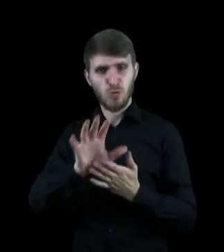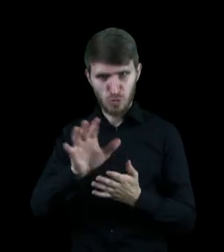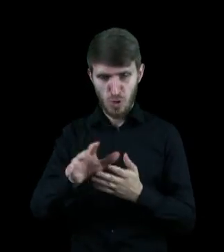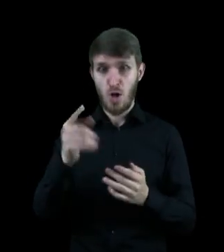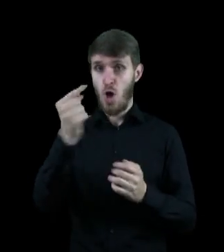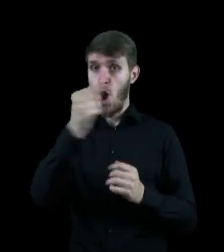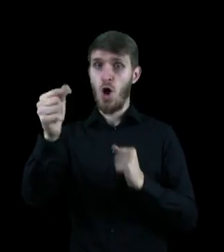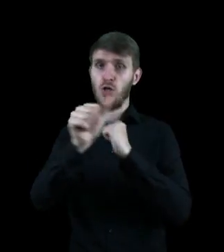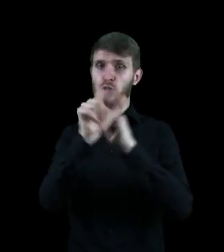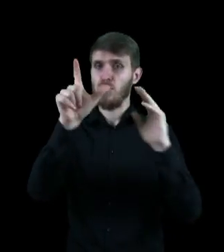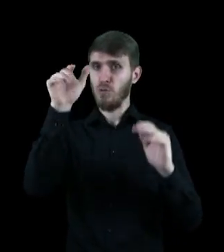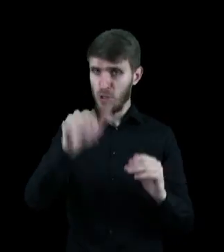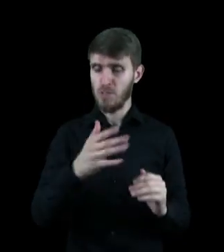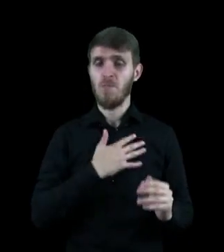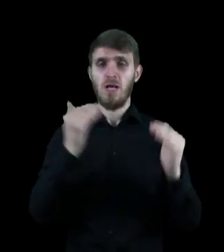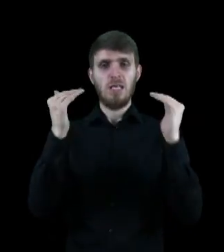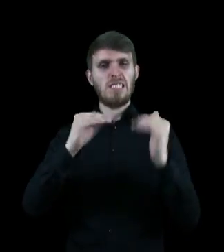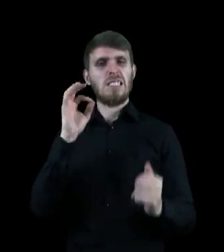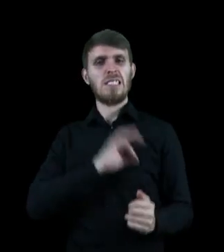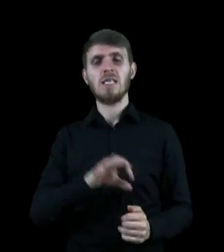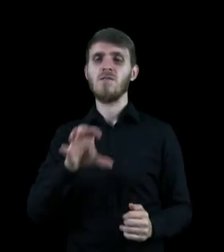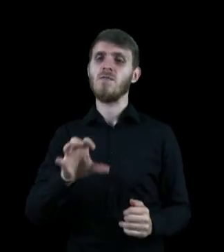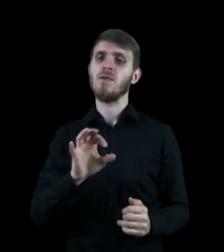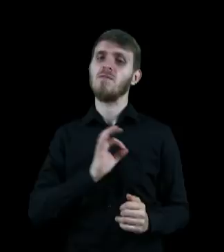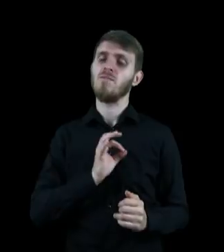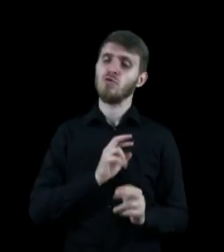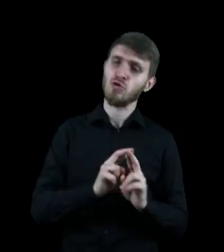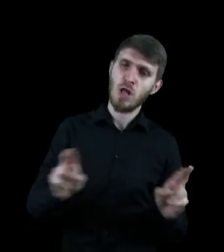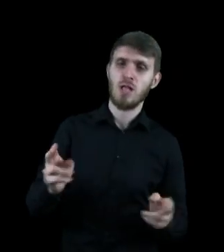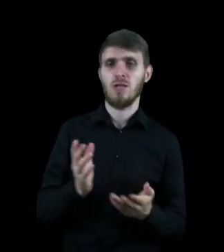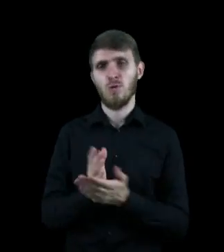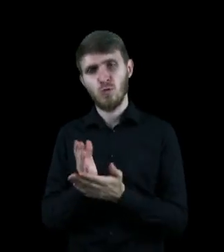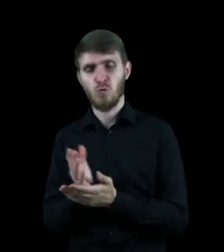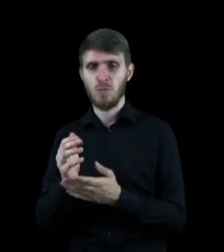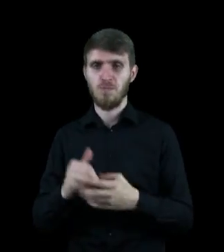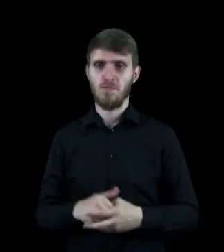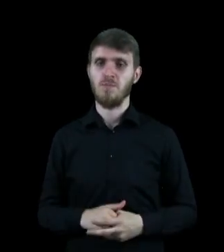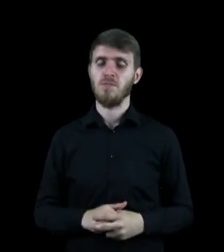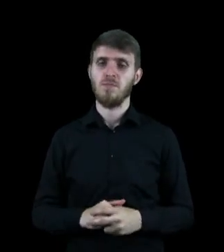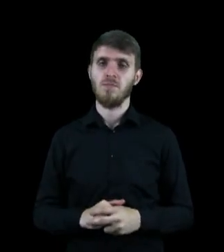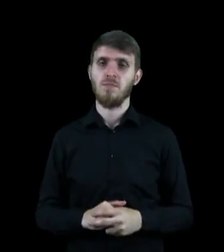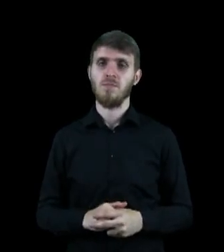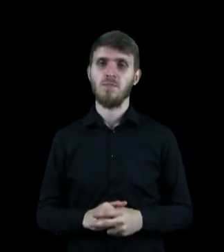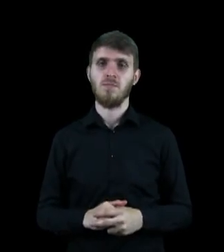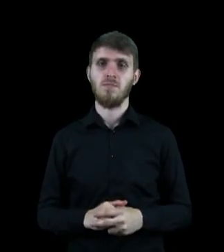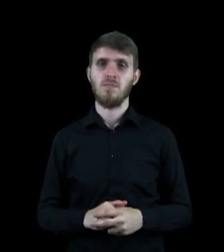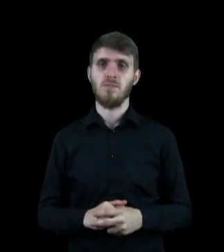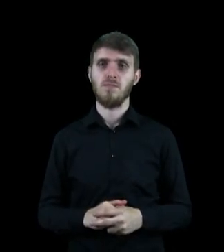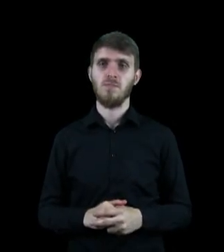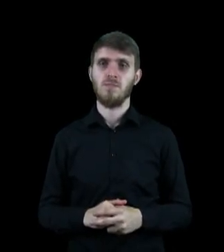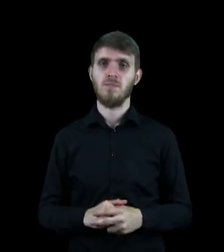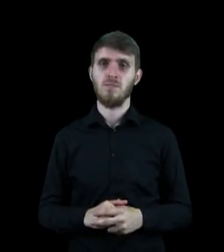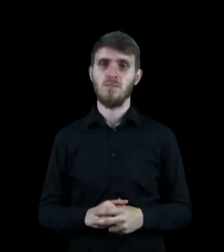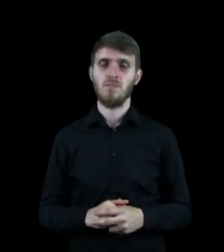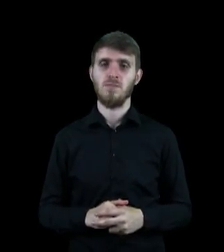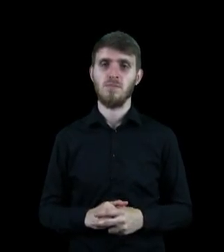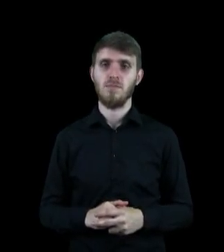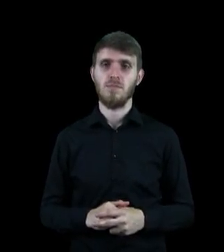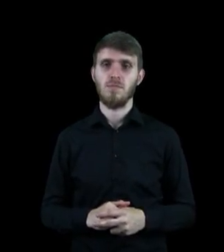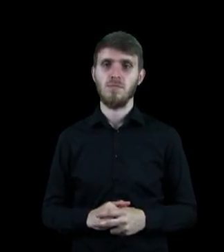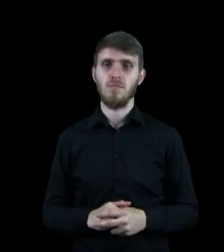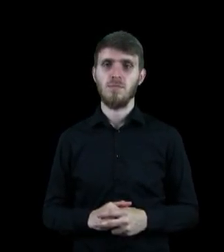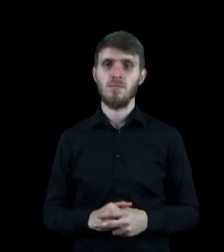67 tysięcy złotych i jeżeli tą wartość odejmiemy od 100 tysięcy złotych zysku brutto ze sprzedaży,